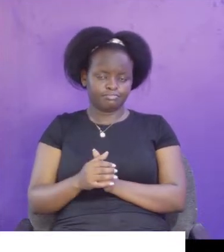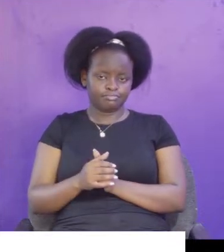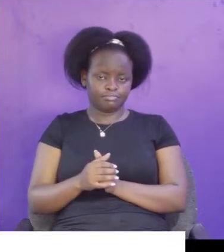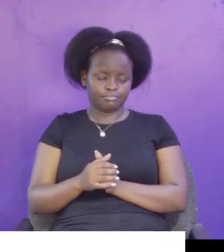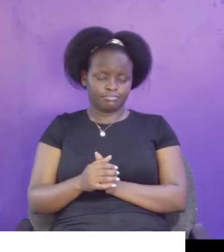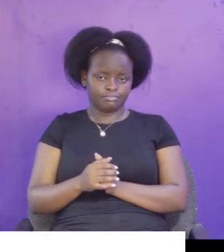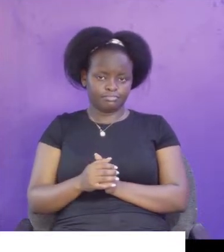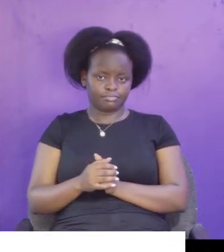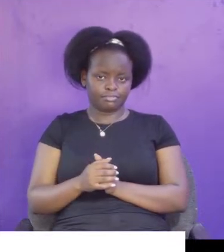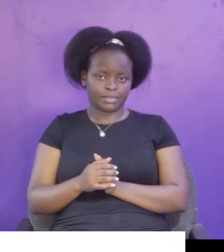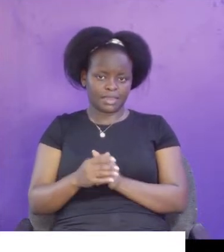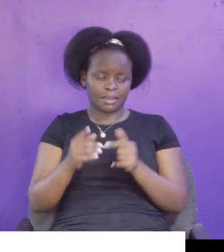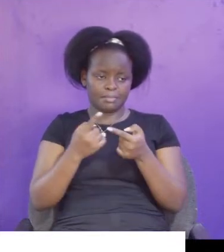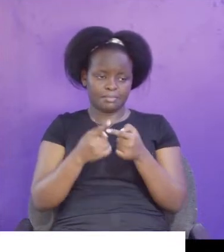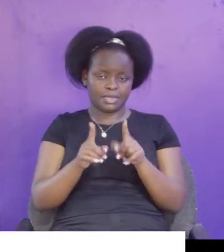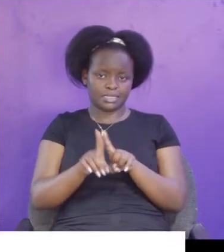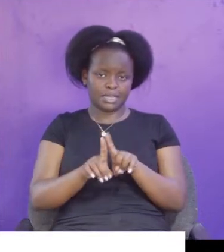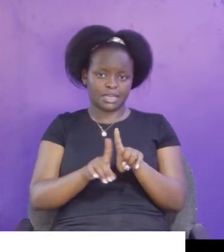lakini kama Wakenya